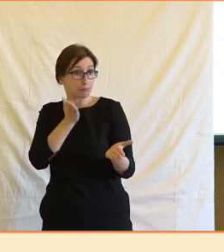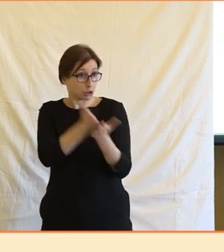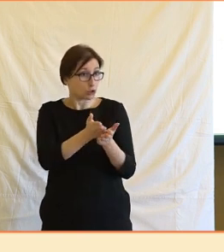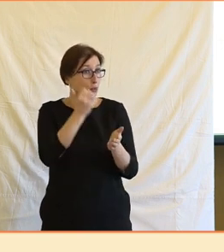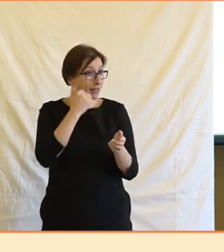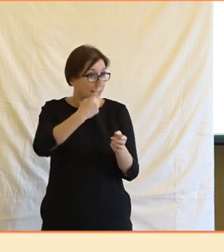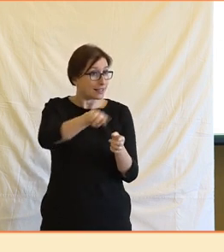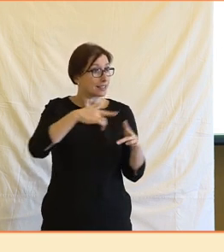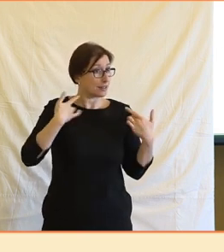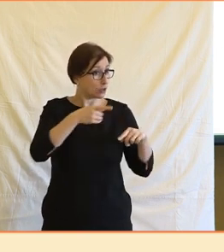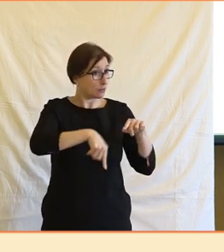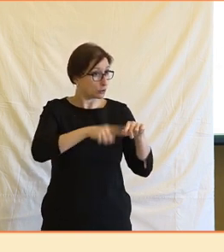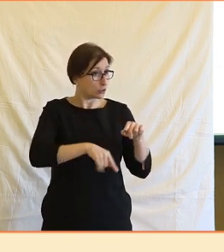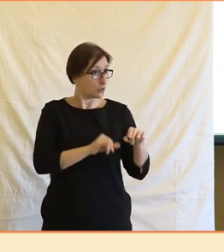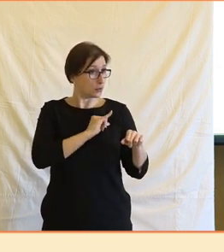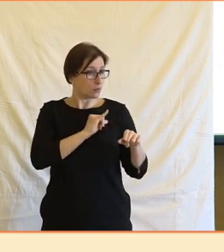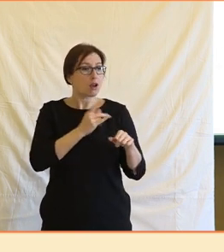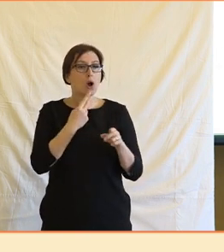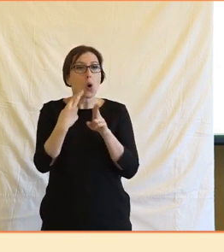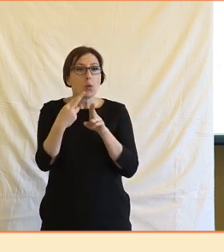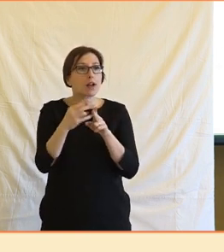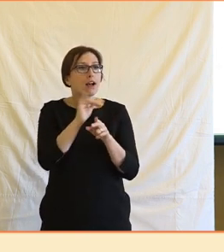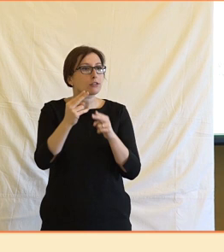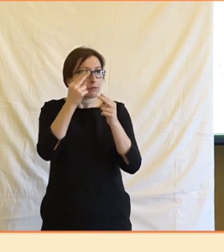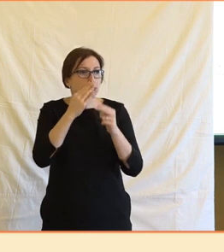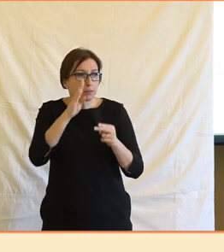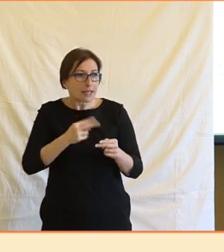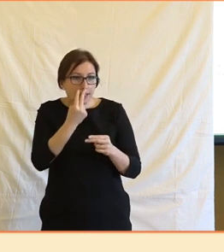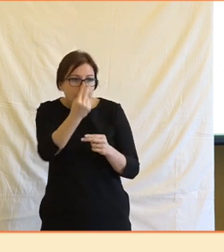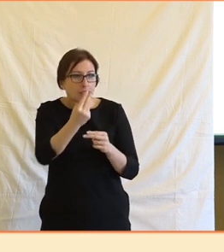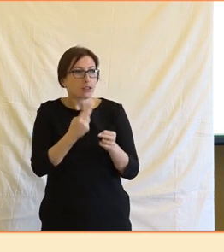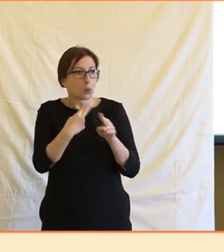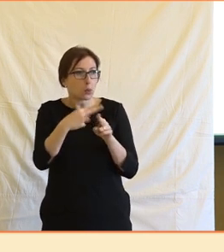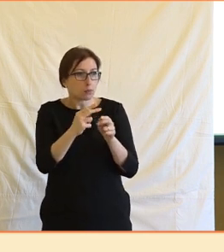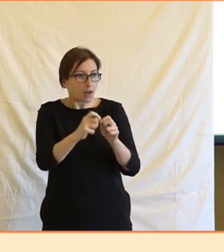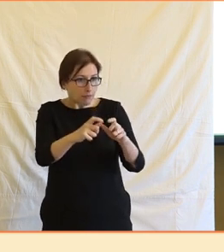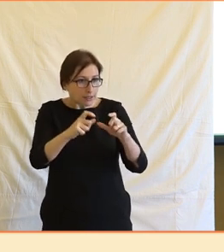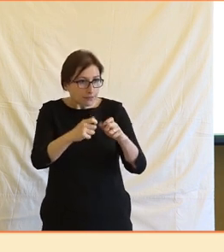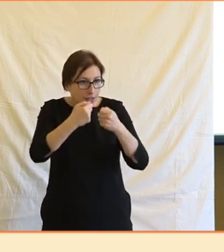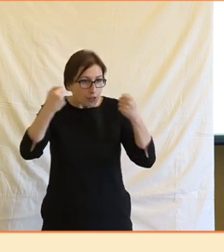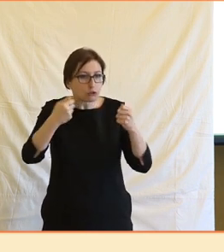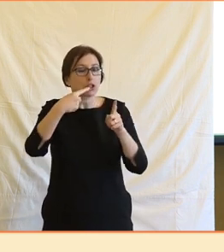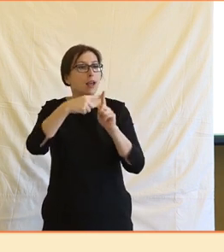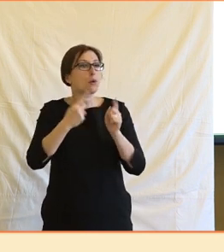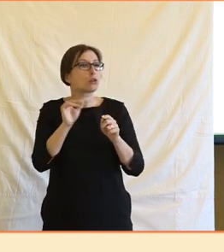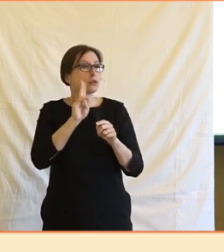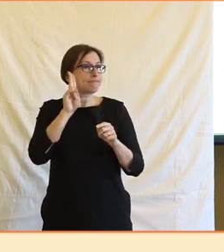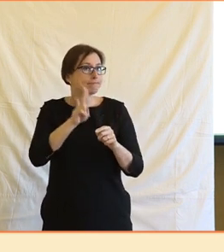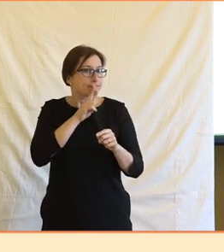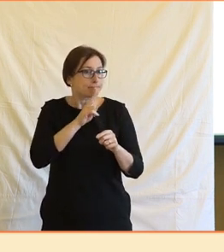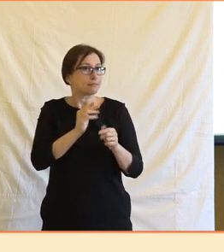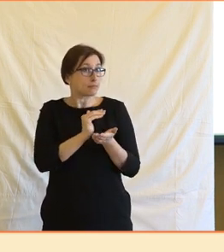lidi s postižením. Ať už je to úprava pro lidi se zrakovým postižením nebo se sluchovým postižením. A necelá